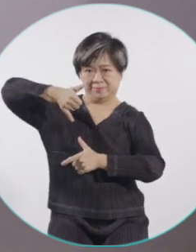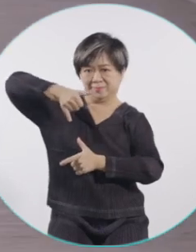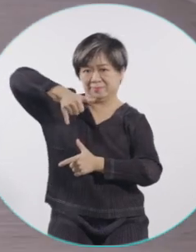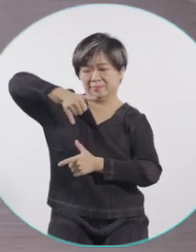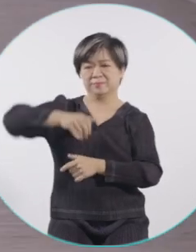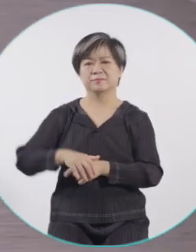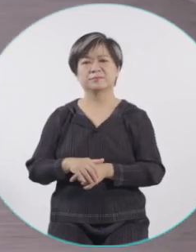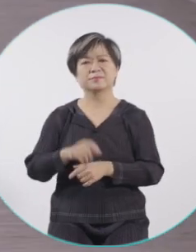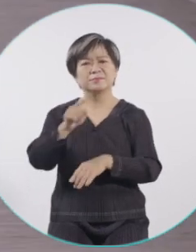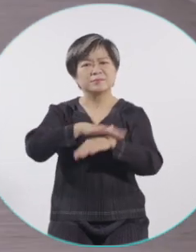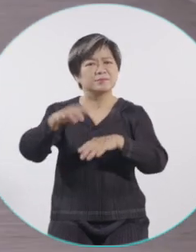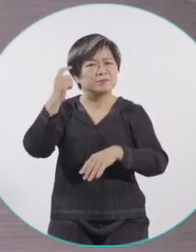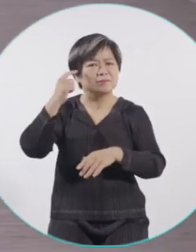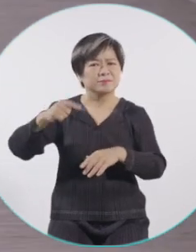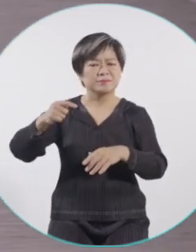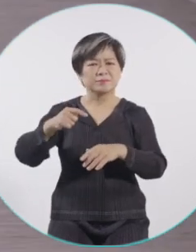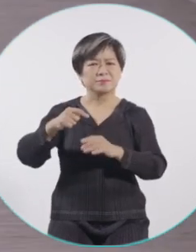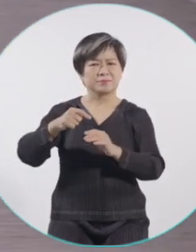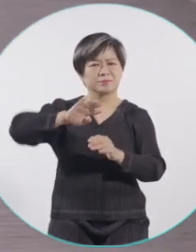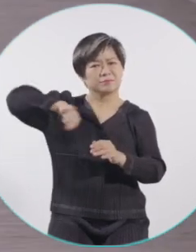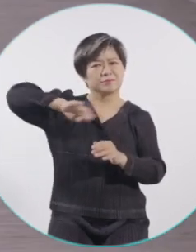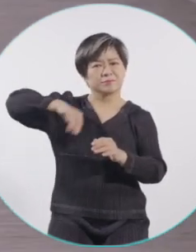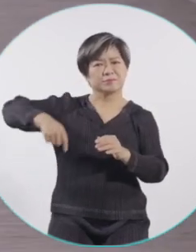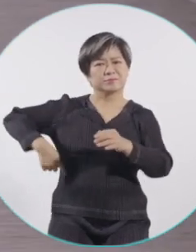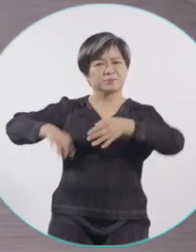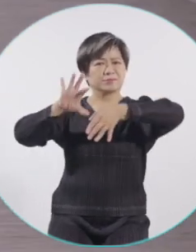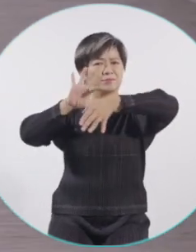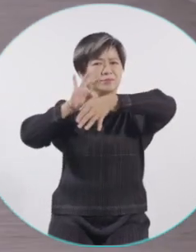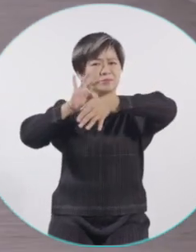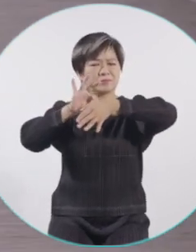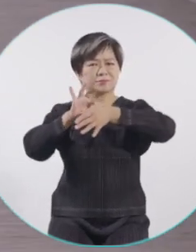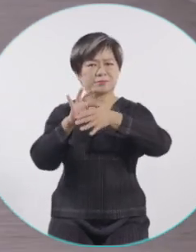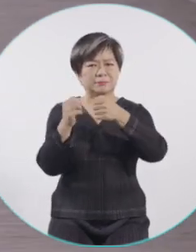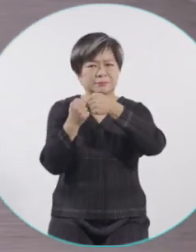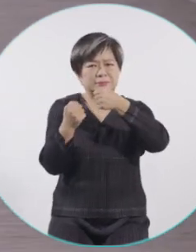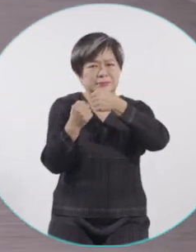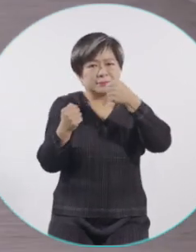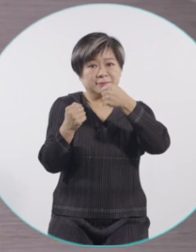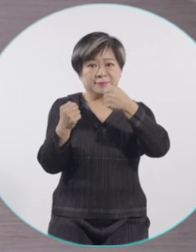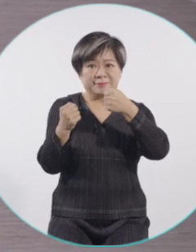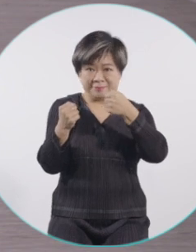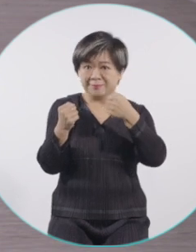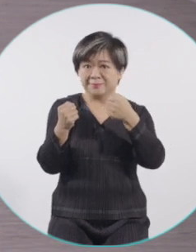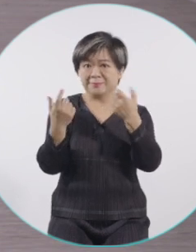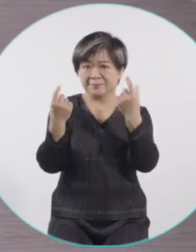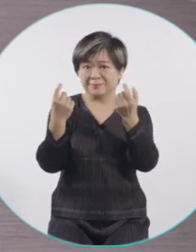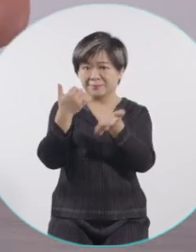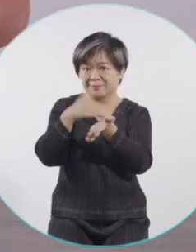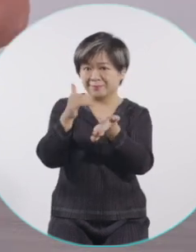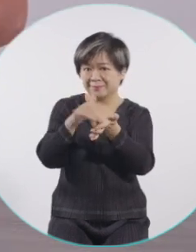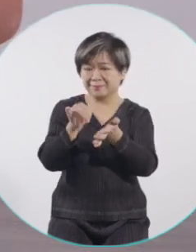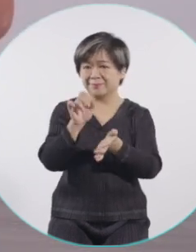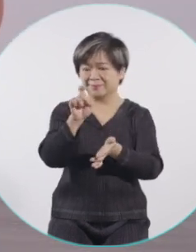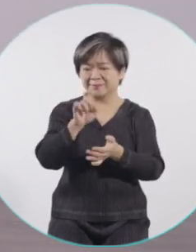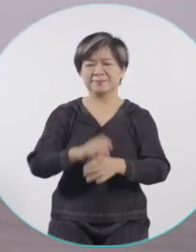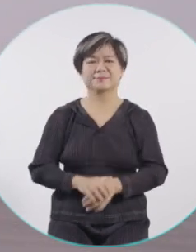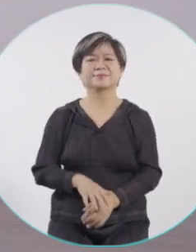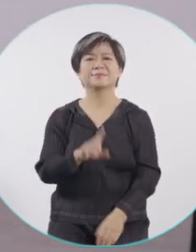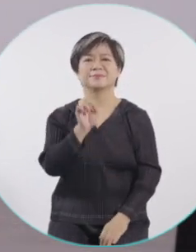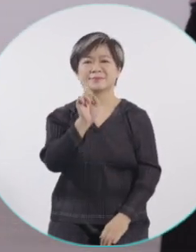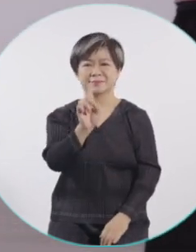会感觉到你的右边的腰会稍微有一点紧紧的感觉。好啦，我们待会一样从一数到十，